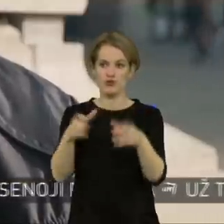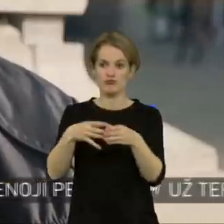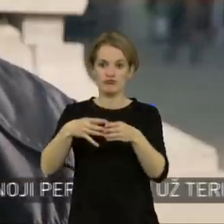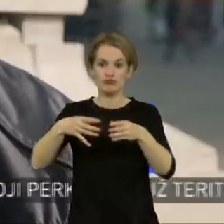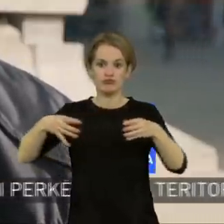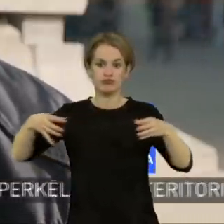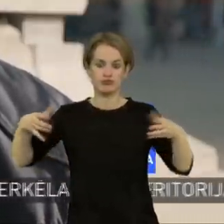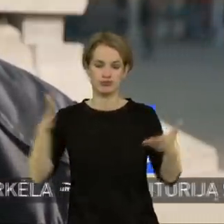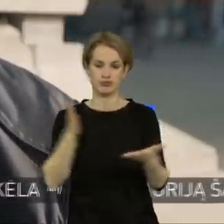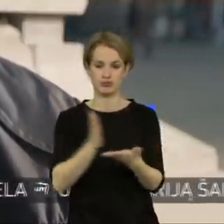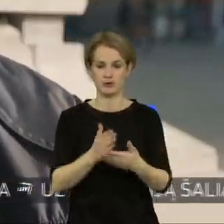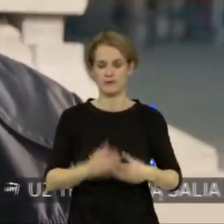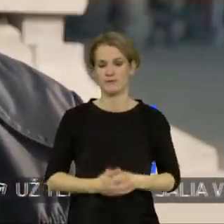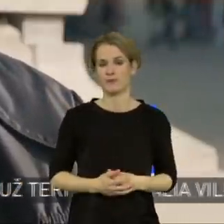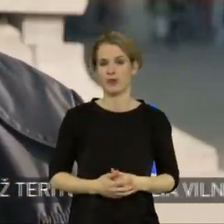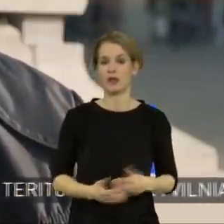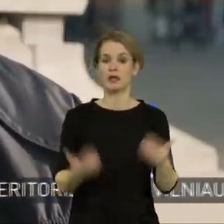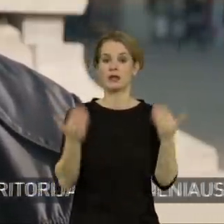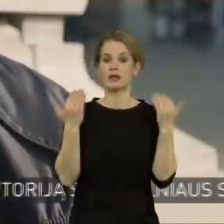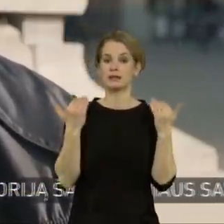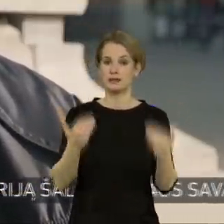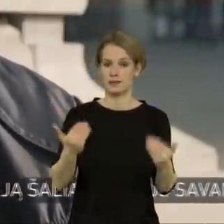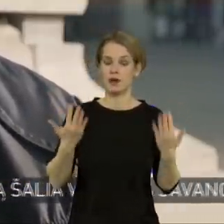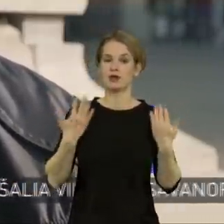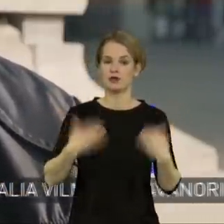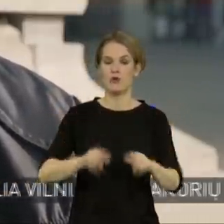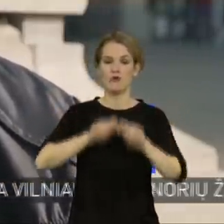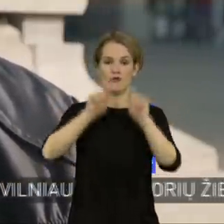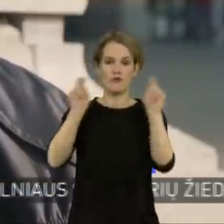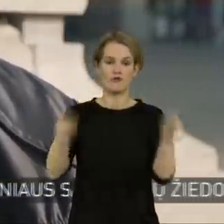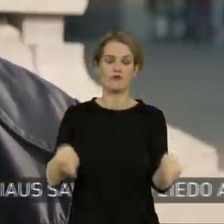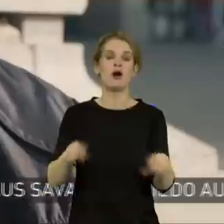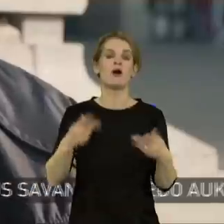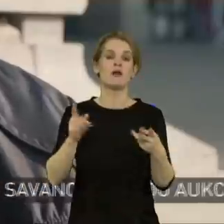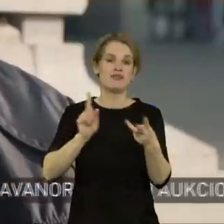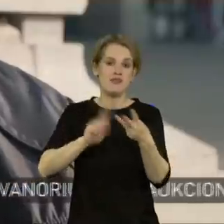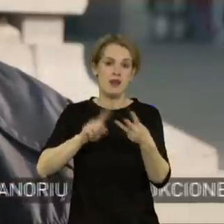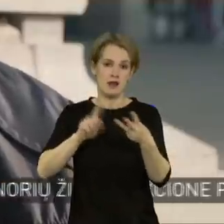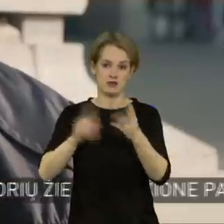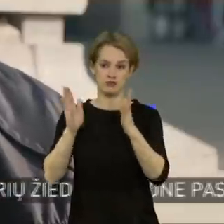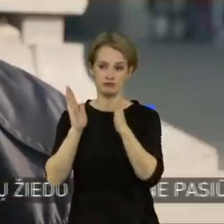Pasiekėme etapą, kai priartėjome prie trečiosios bangos. Visi jaučiame baimę.